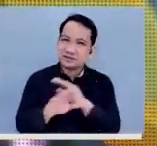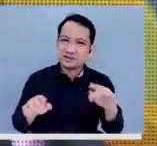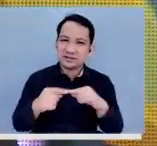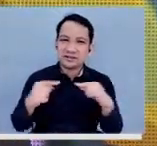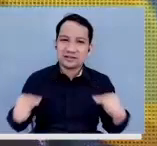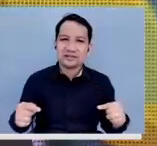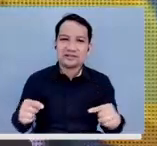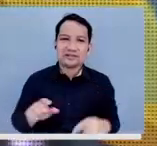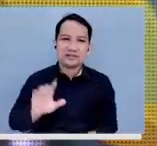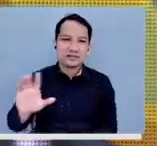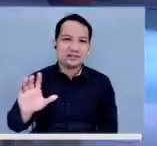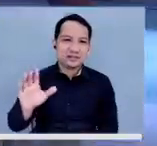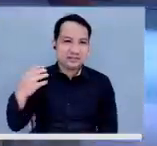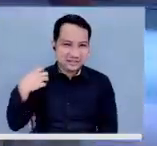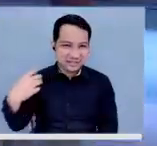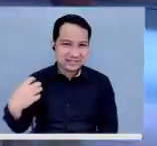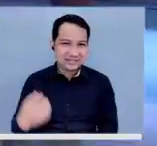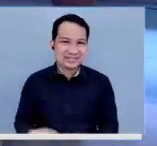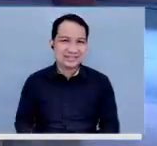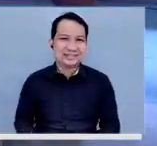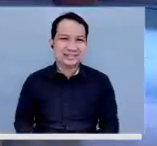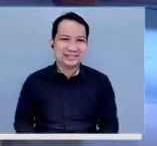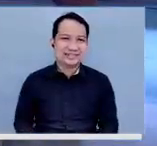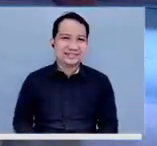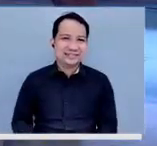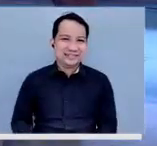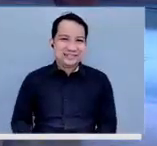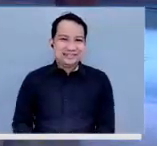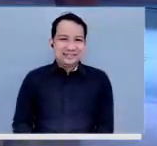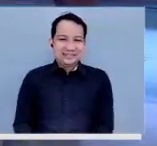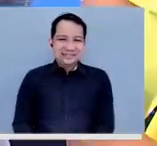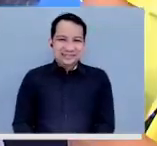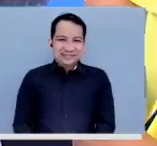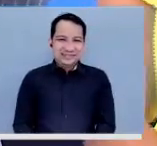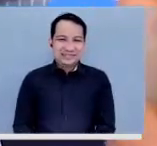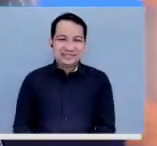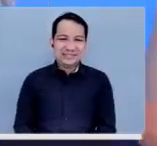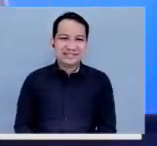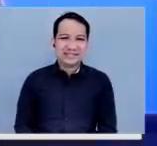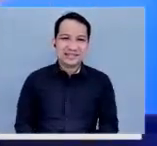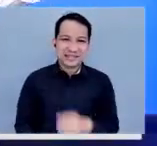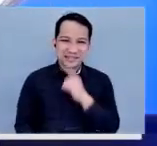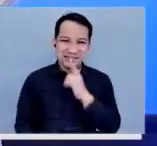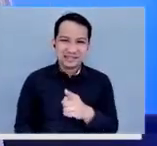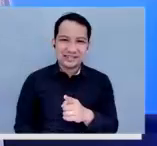Yan ang maganda doon. Ganyan. Wait, sandali. So, in Rovaniemi tuloy.